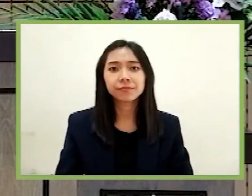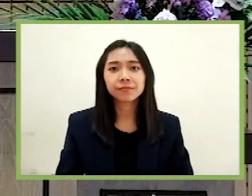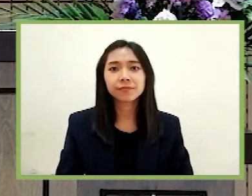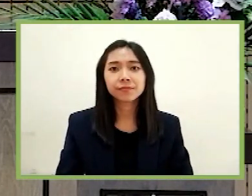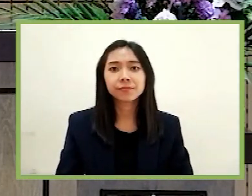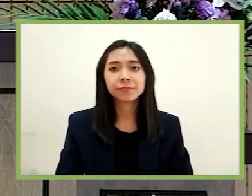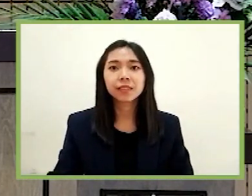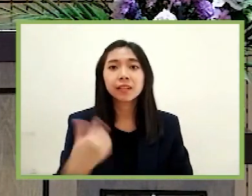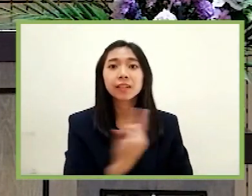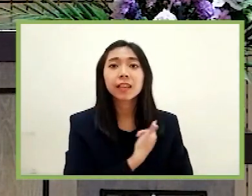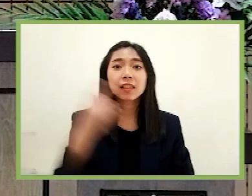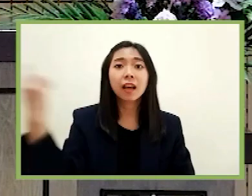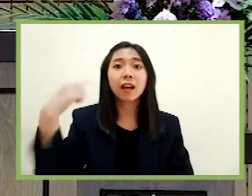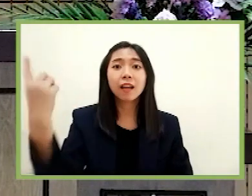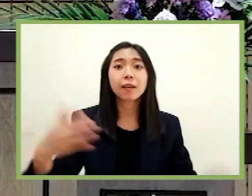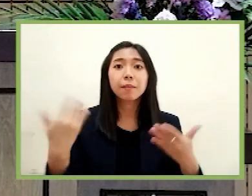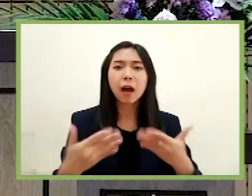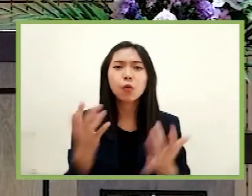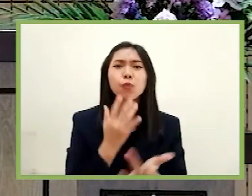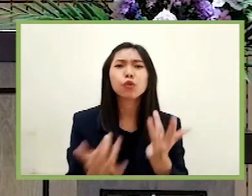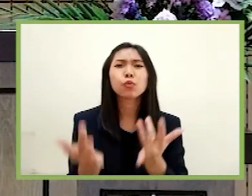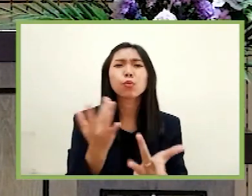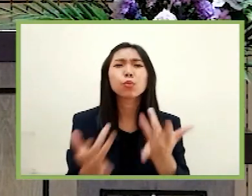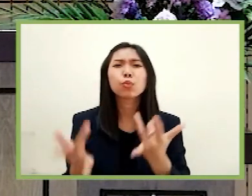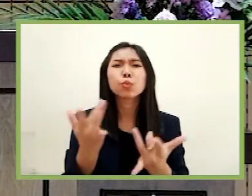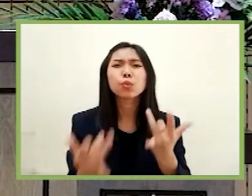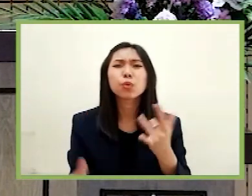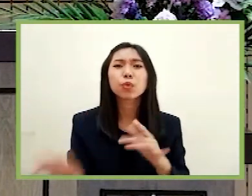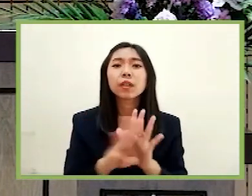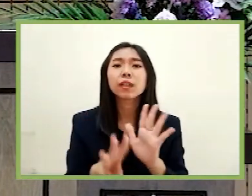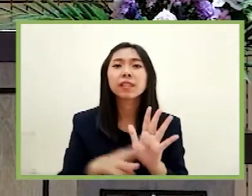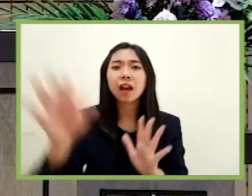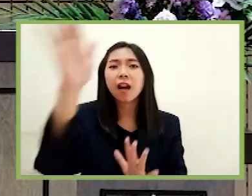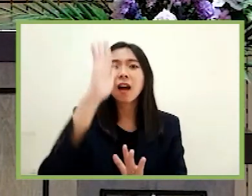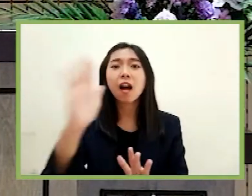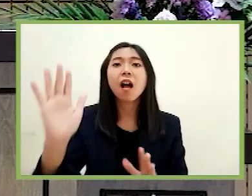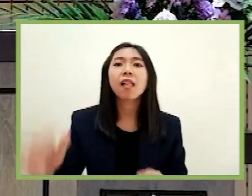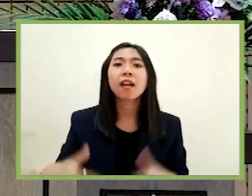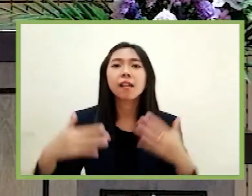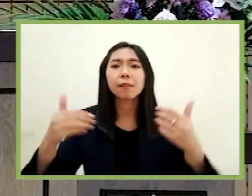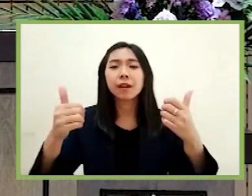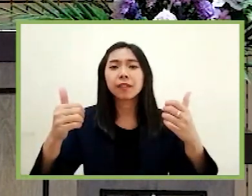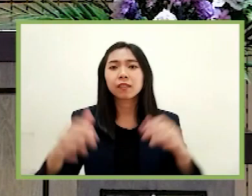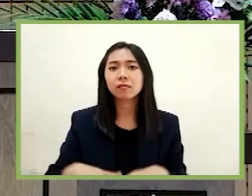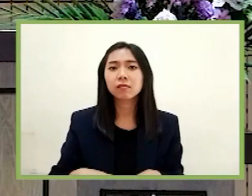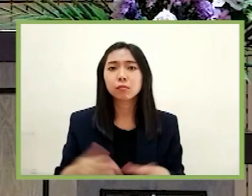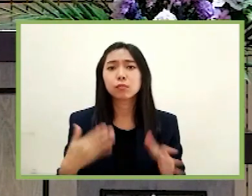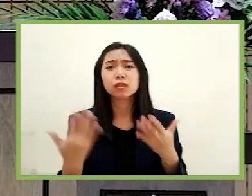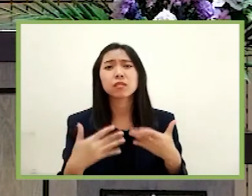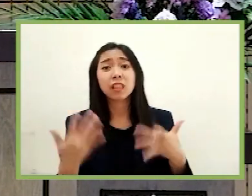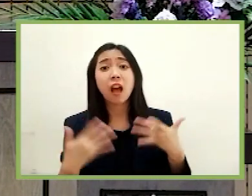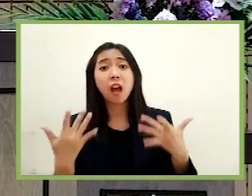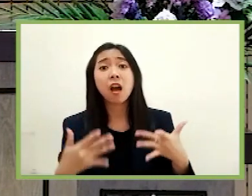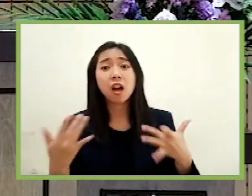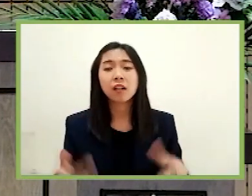kita hanya mau menanti-nanti apa yang menjadi kehendak Allah yang baik yang menyenangkan hati